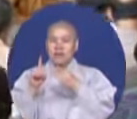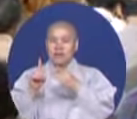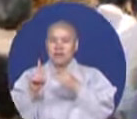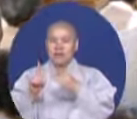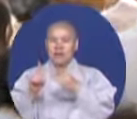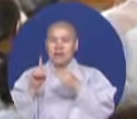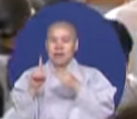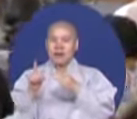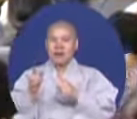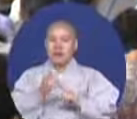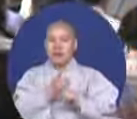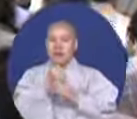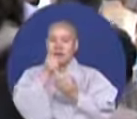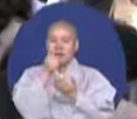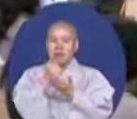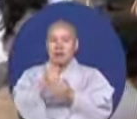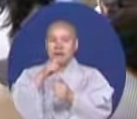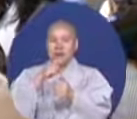나무아이미